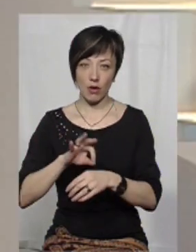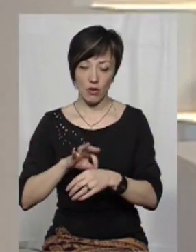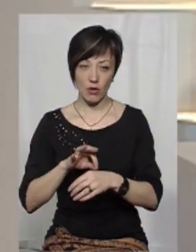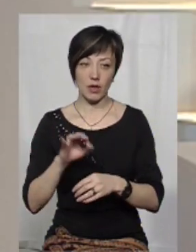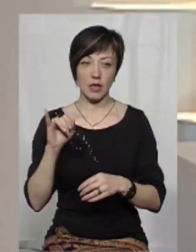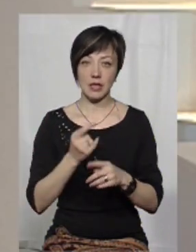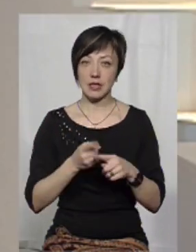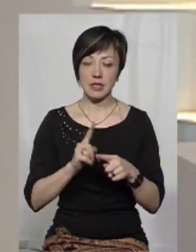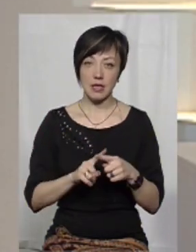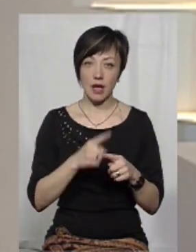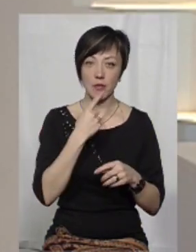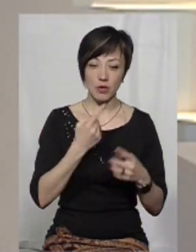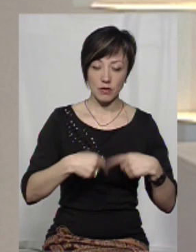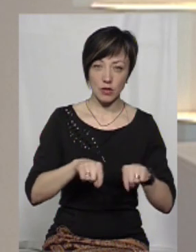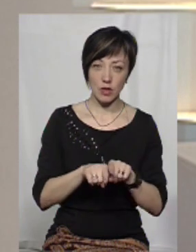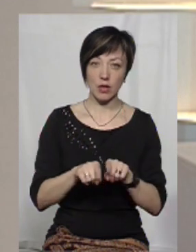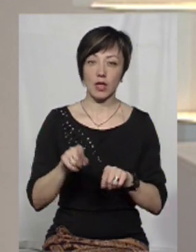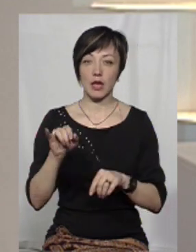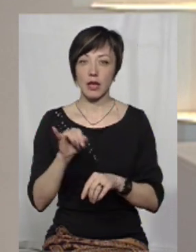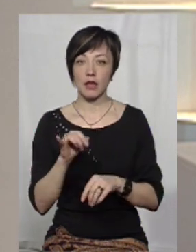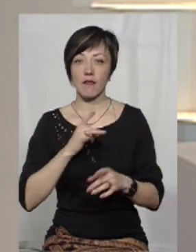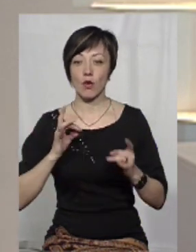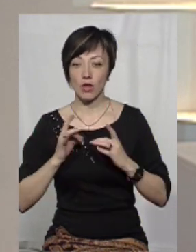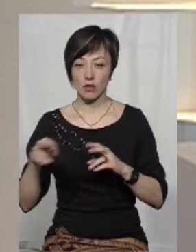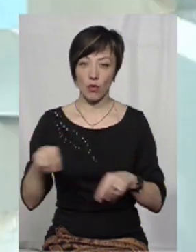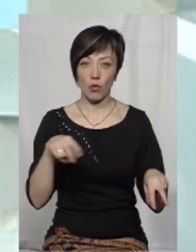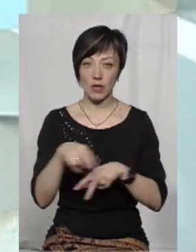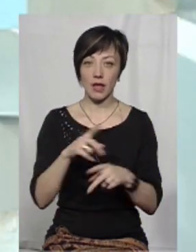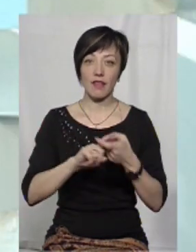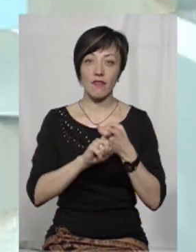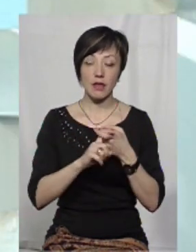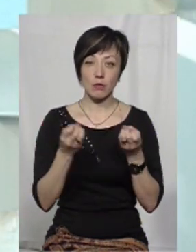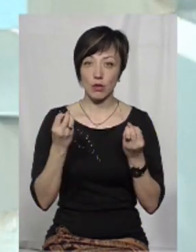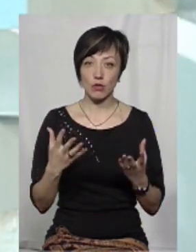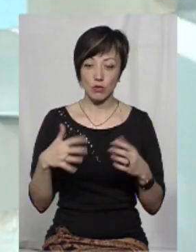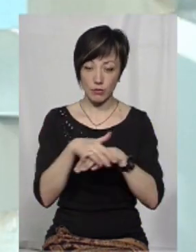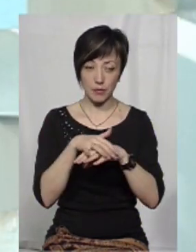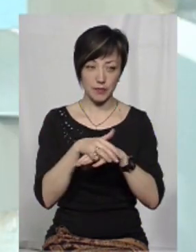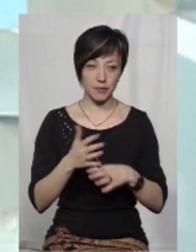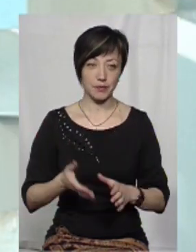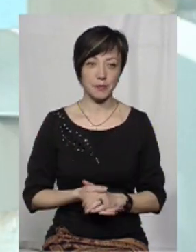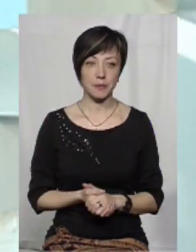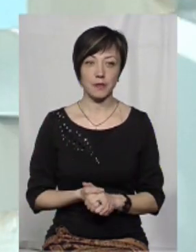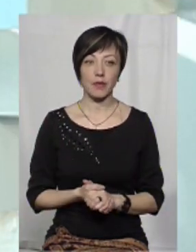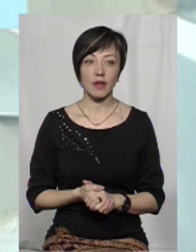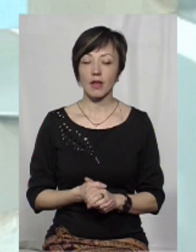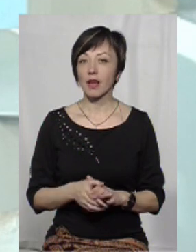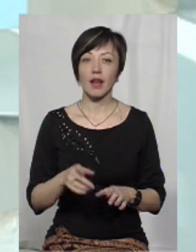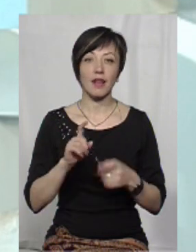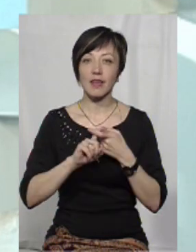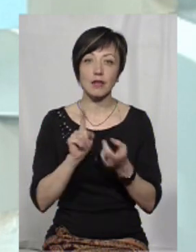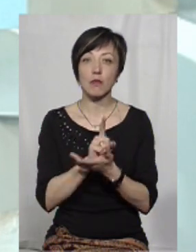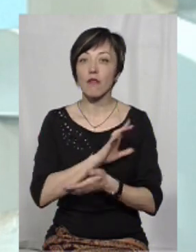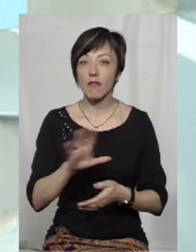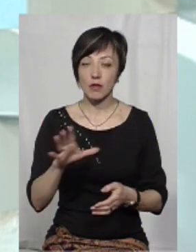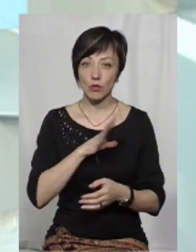патологією. І це гематологічне, неврологічне, ті туди-сюди ходять, розумієте, інфекція, вона просто... Вона так категорично